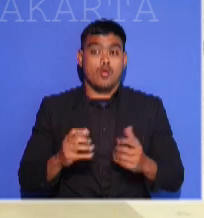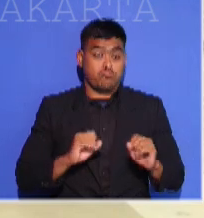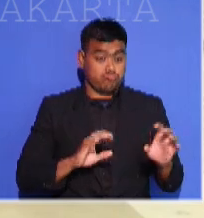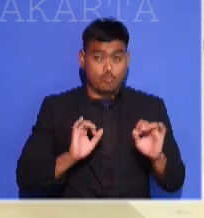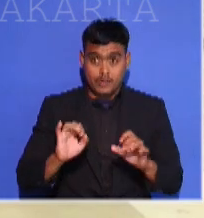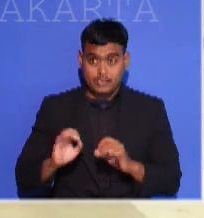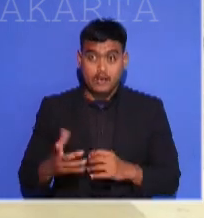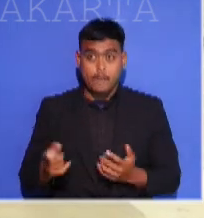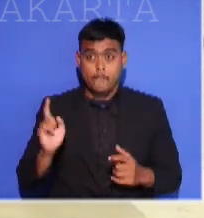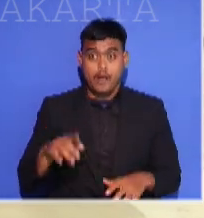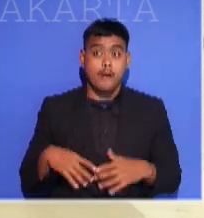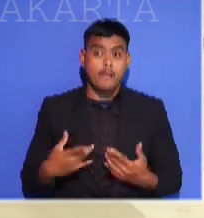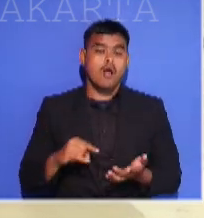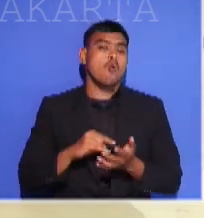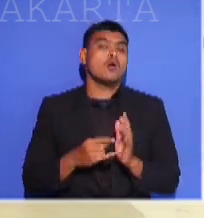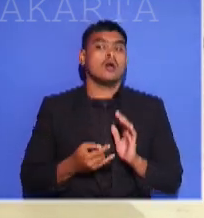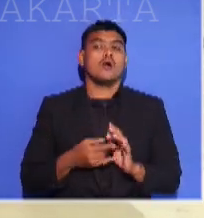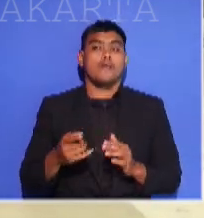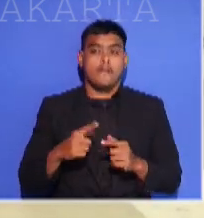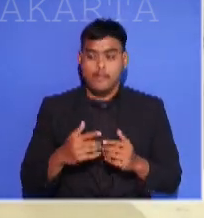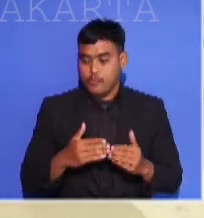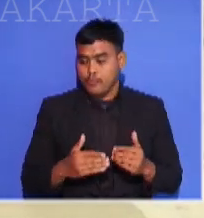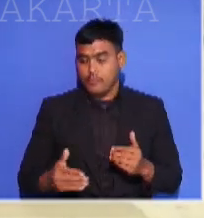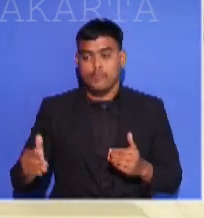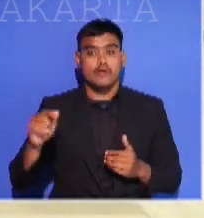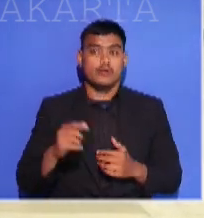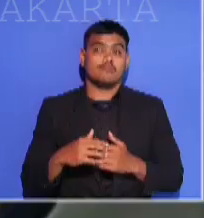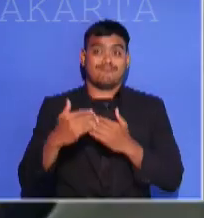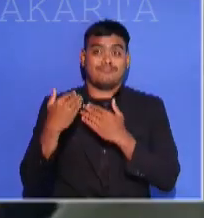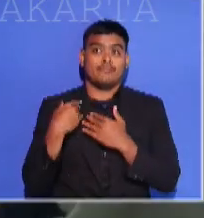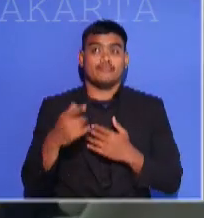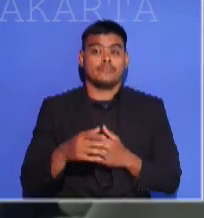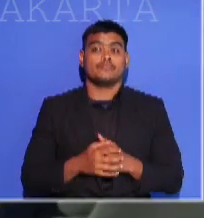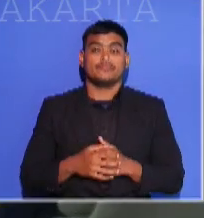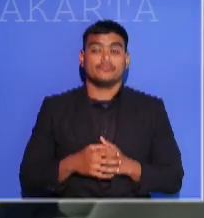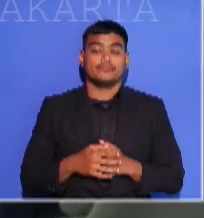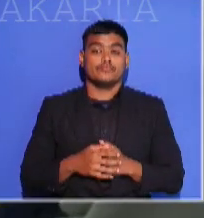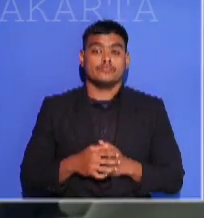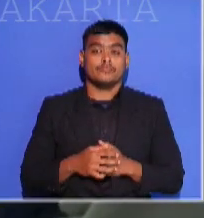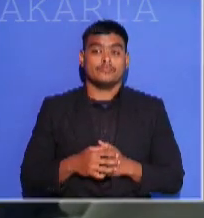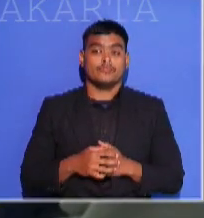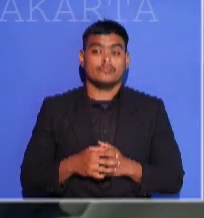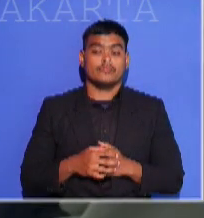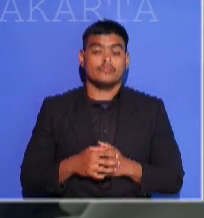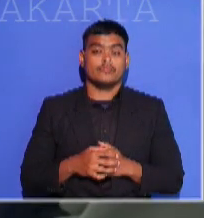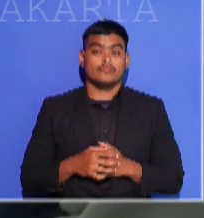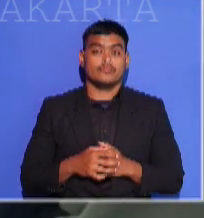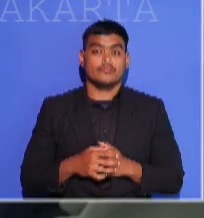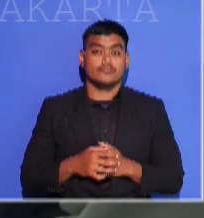penggunaan teknologi yang lebih berkelanjutan dan bertanggung jawab OS Putri Agung Hanggara